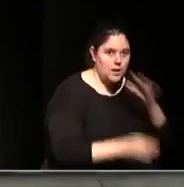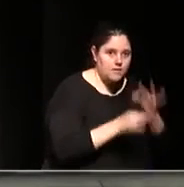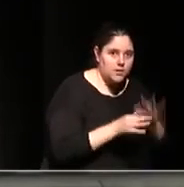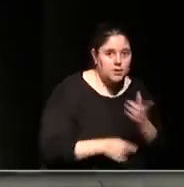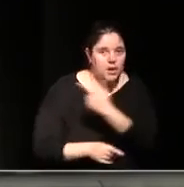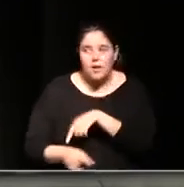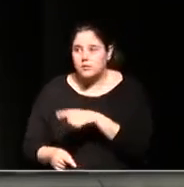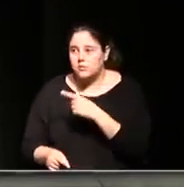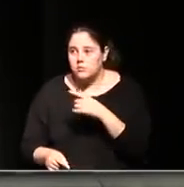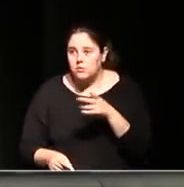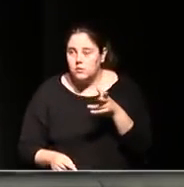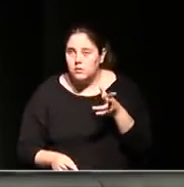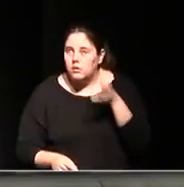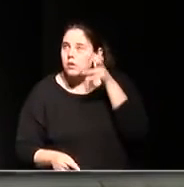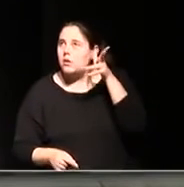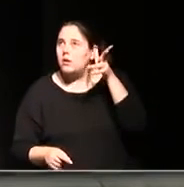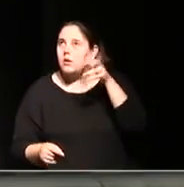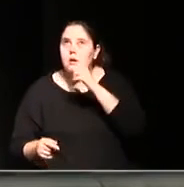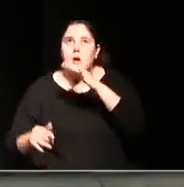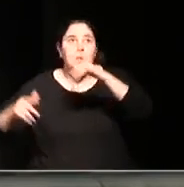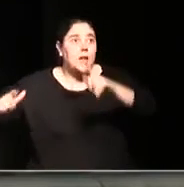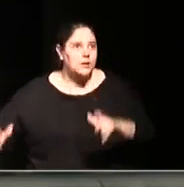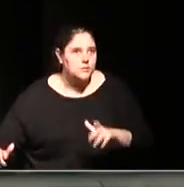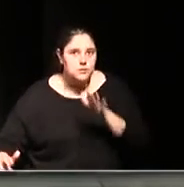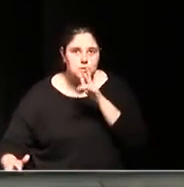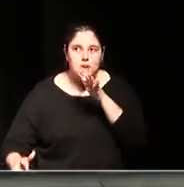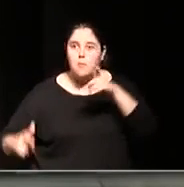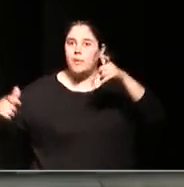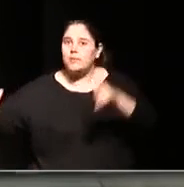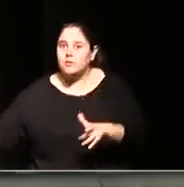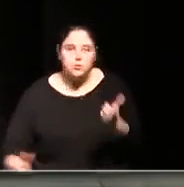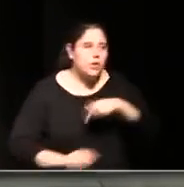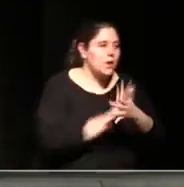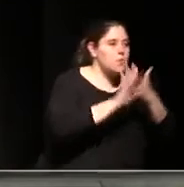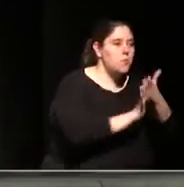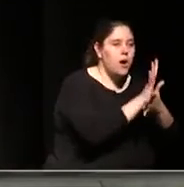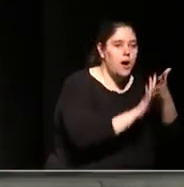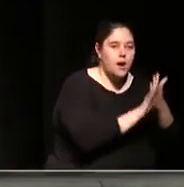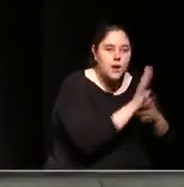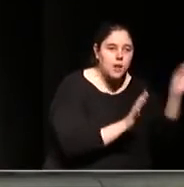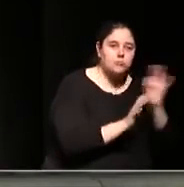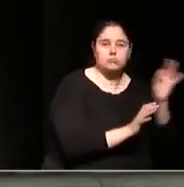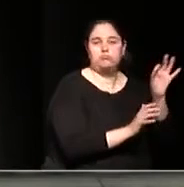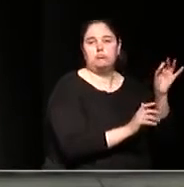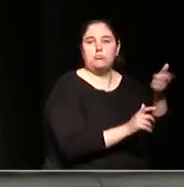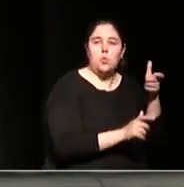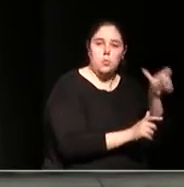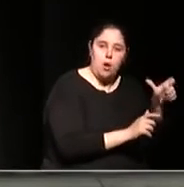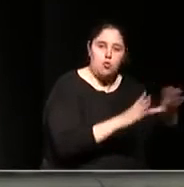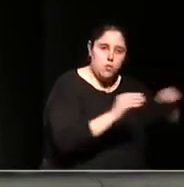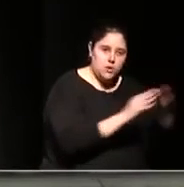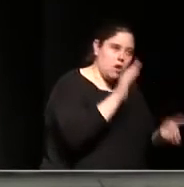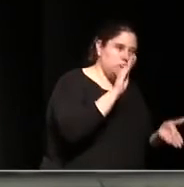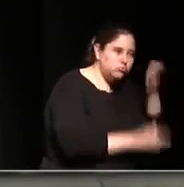ells senten pantans. Nosaltres parlem d'altes taxes universitàries injustes